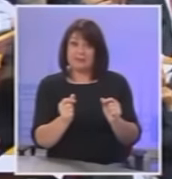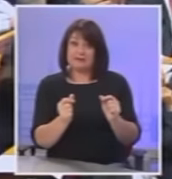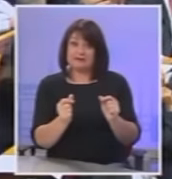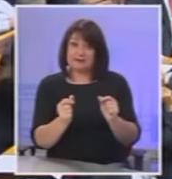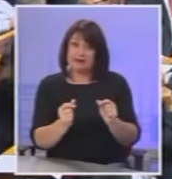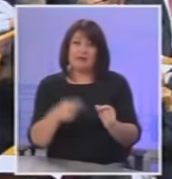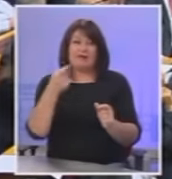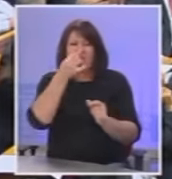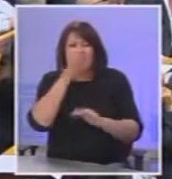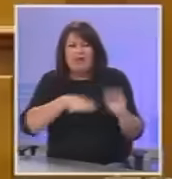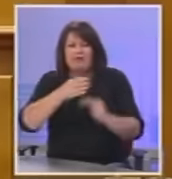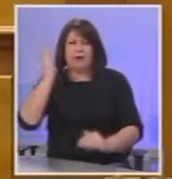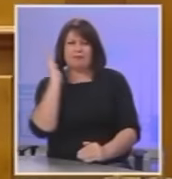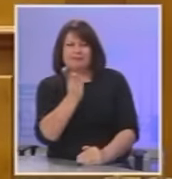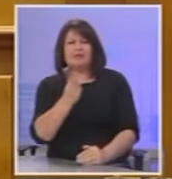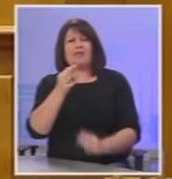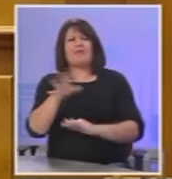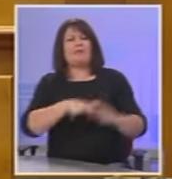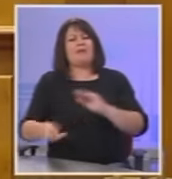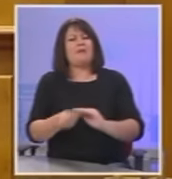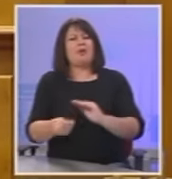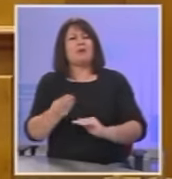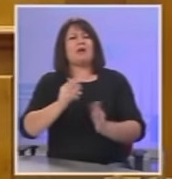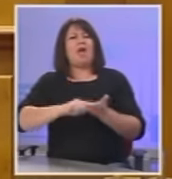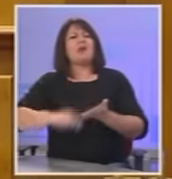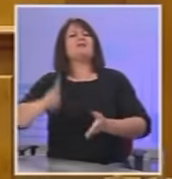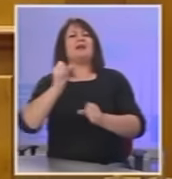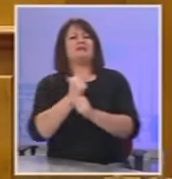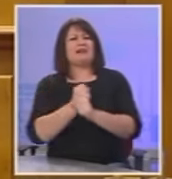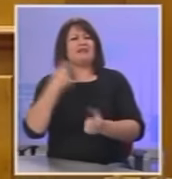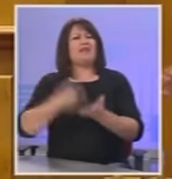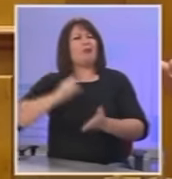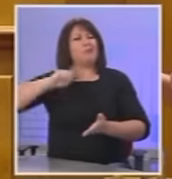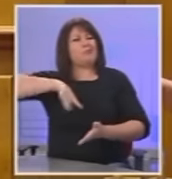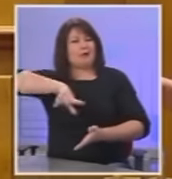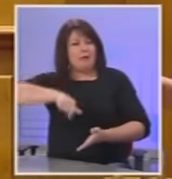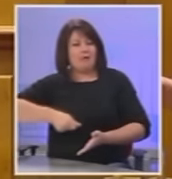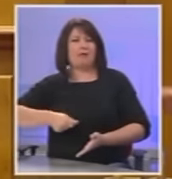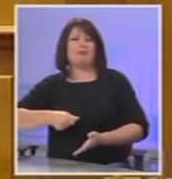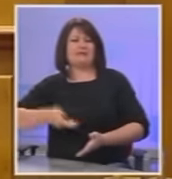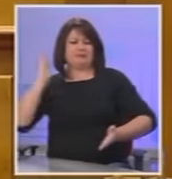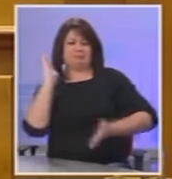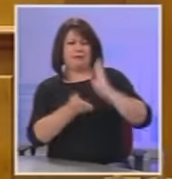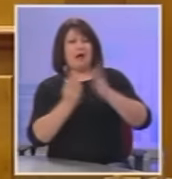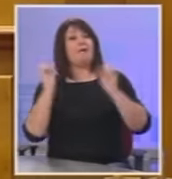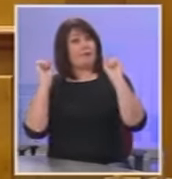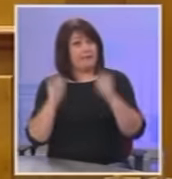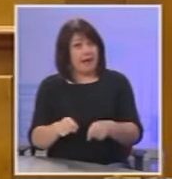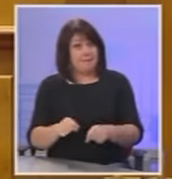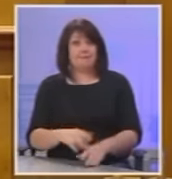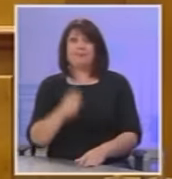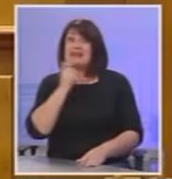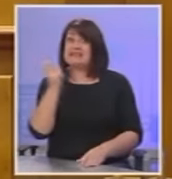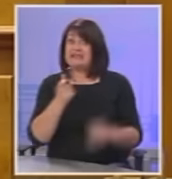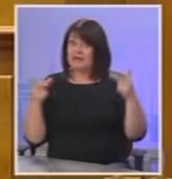εναντίον της διαφθοράς, της διαπλοκής, της αδήλωτης εργασίας, της φοροδιαφυγής. Μέχρι εκεί. Όχι όμως σε περικοπές